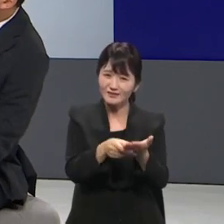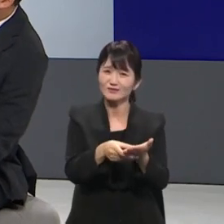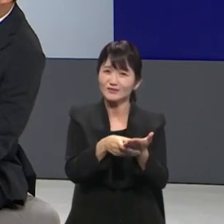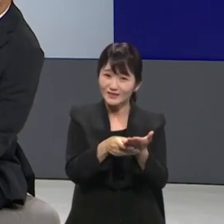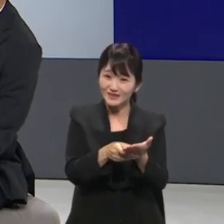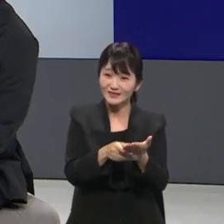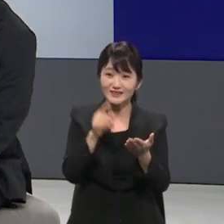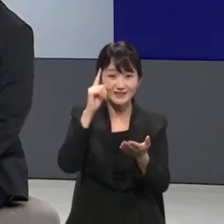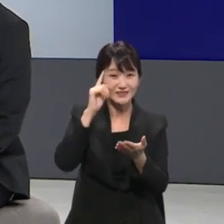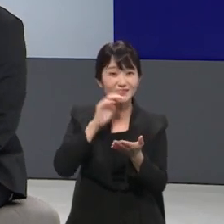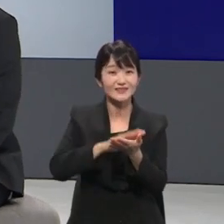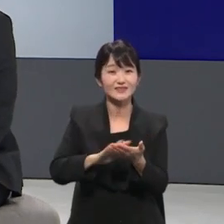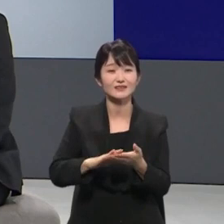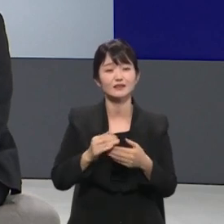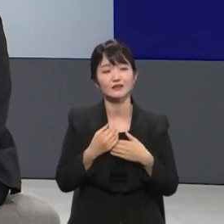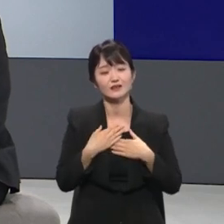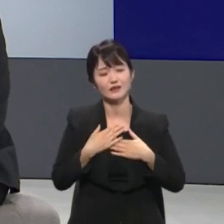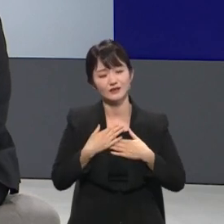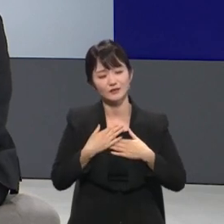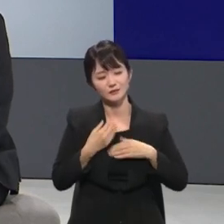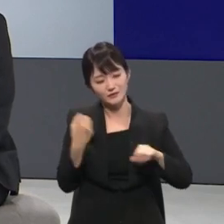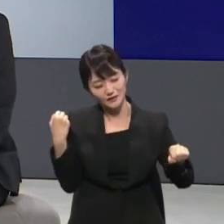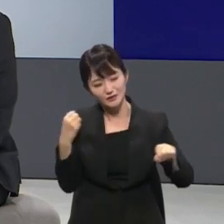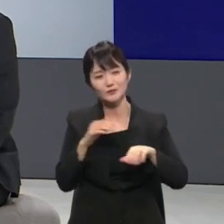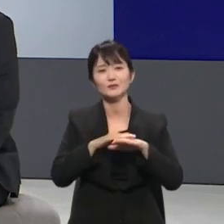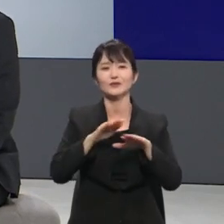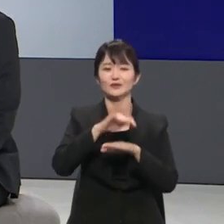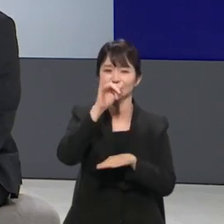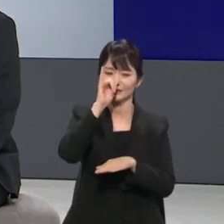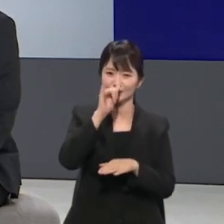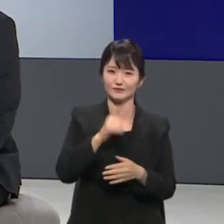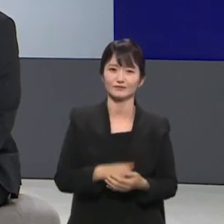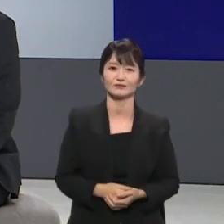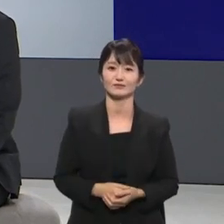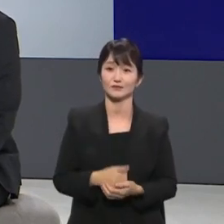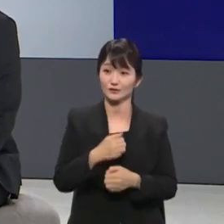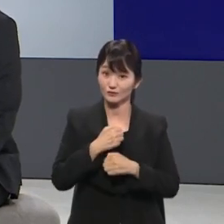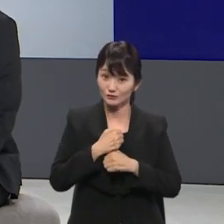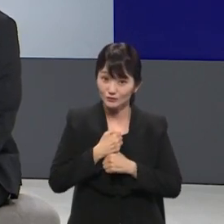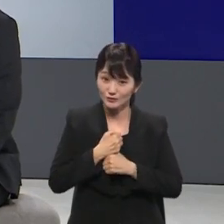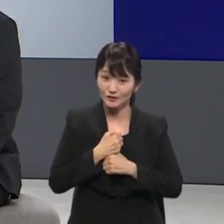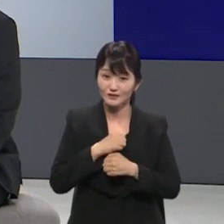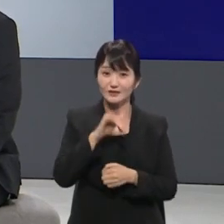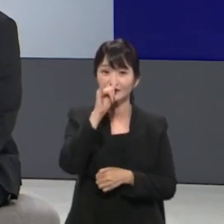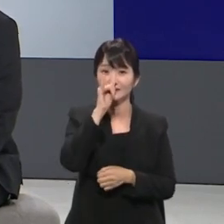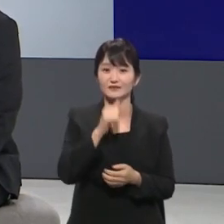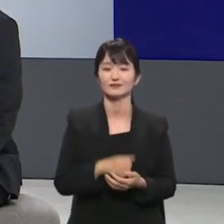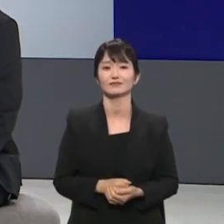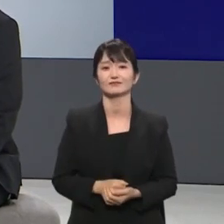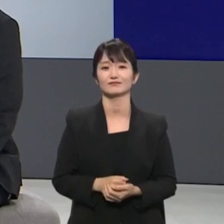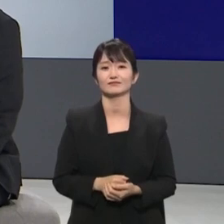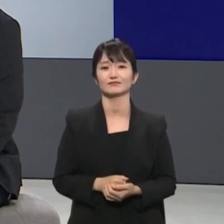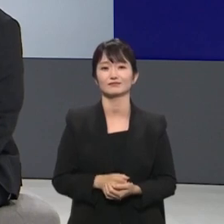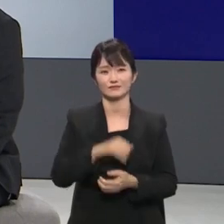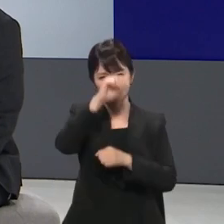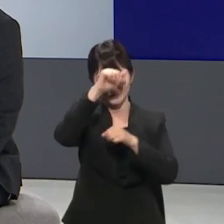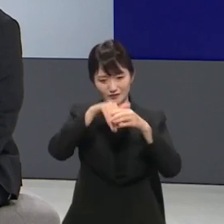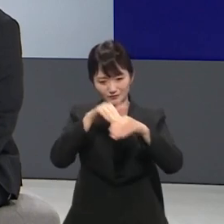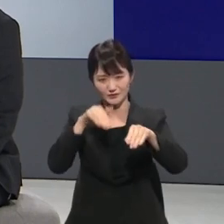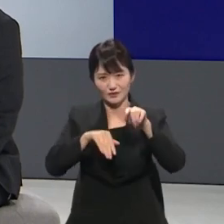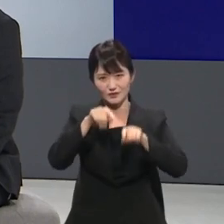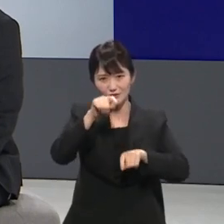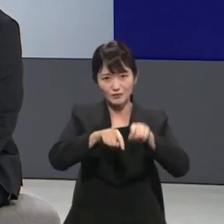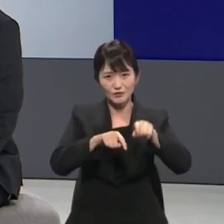효과. 피로도 풀리고 혈액순환도 되고. 예. 지금 좋은 점이 참 많은데 주의할 점도 있을까요? 있죠. 있죠. 이게 맨발로